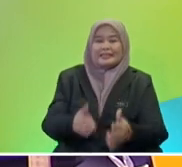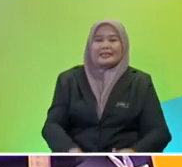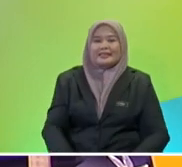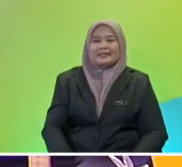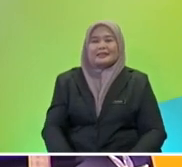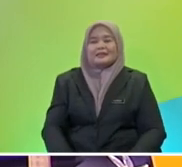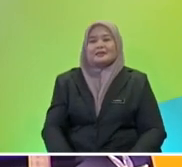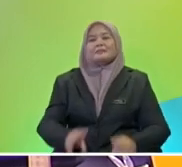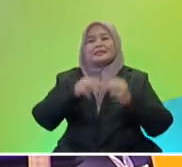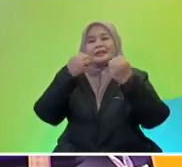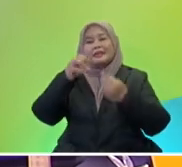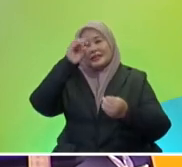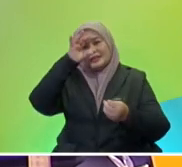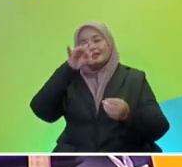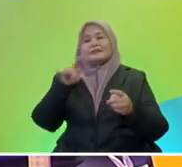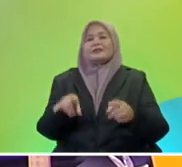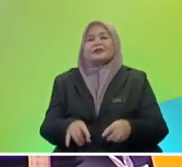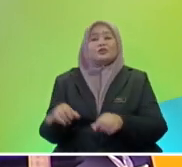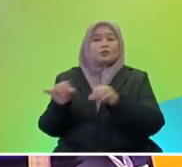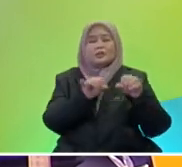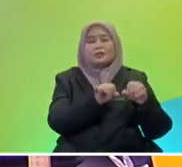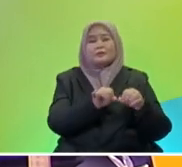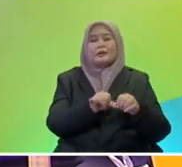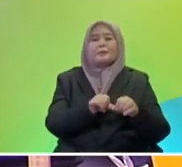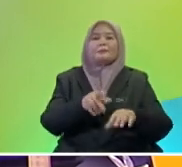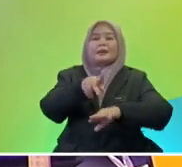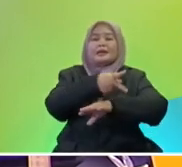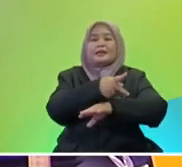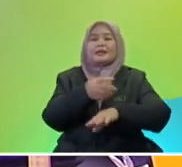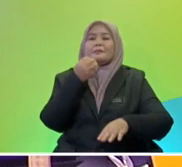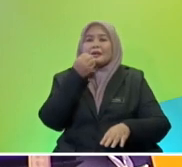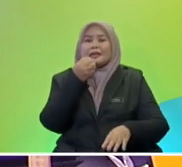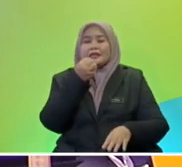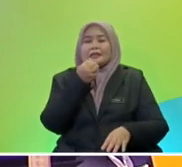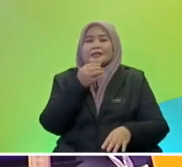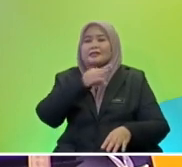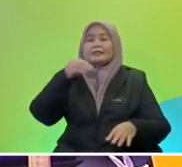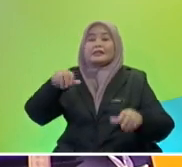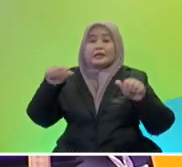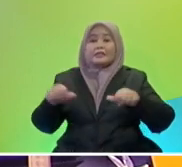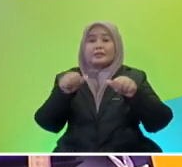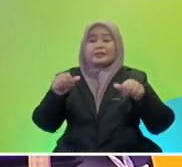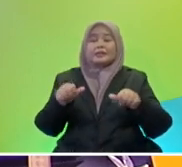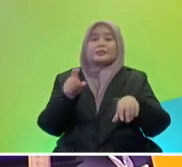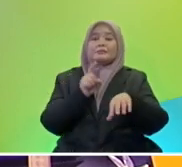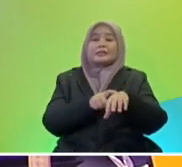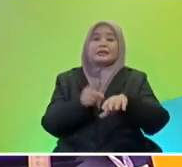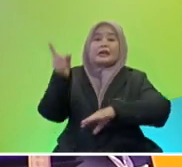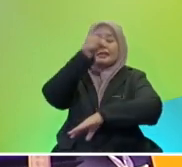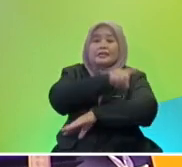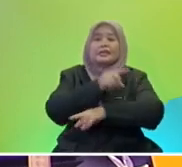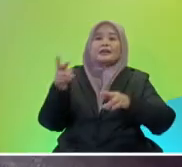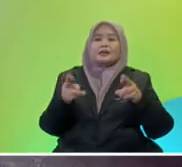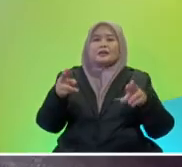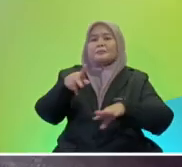Oke masyarakat India juga mempunyai pakaian dan makanan serta activity semua sehari-hari Oke